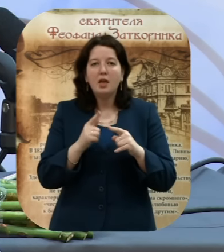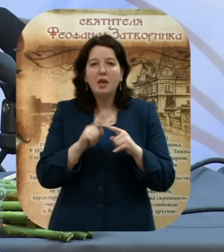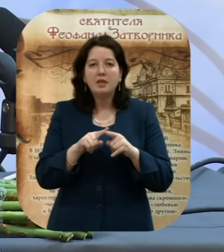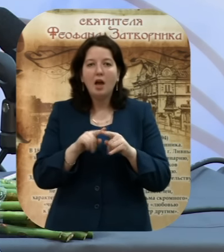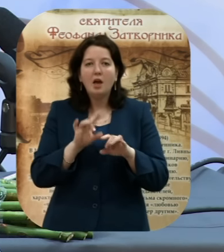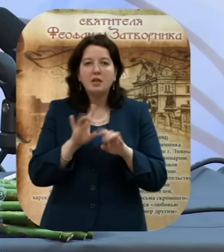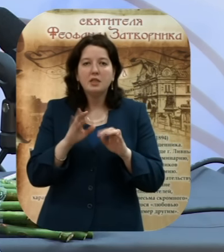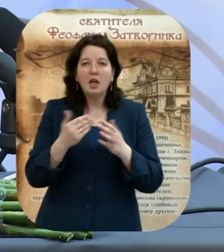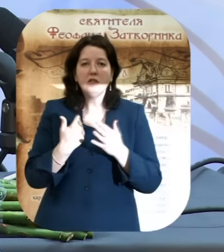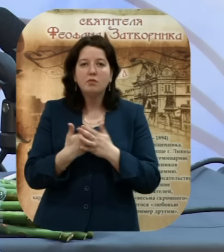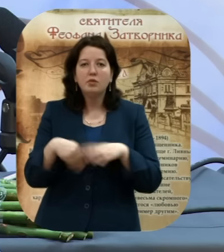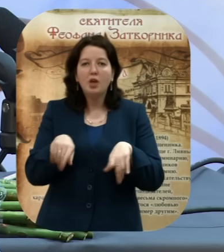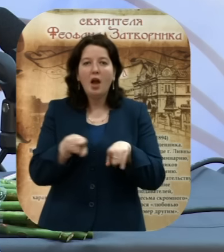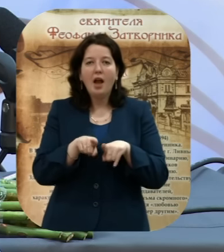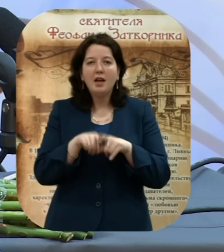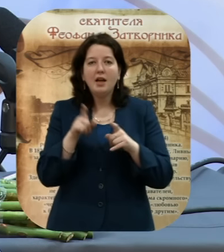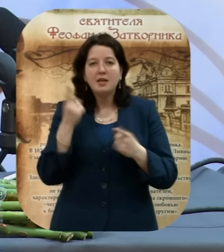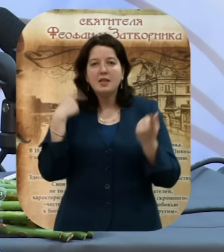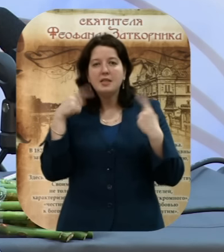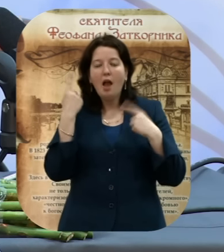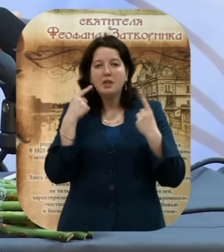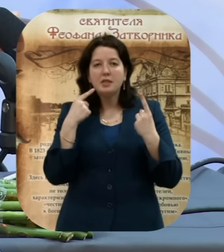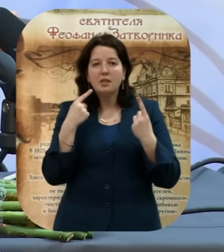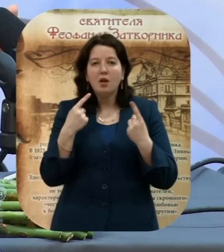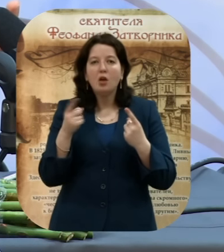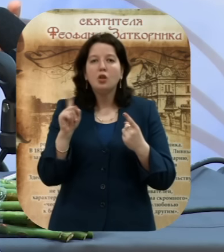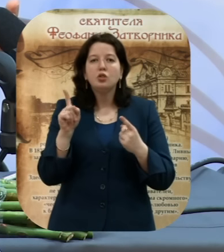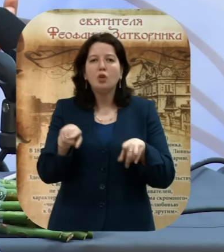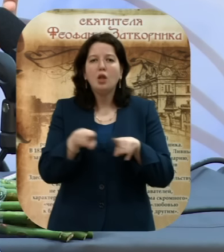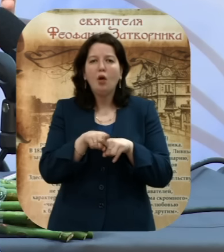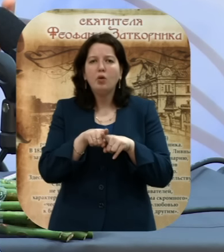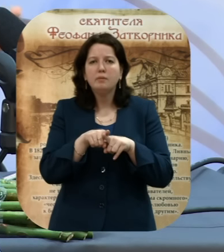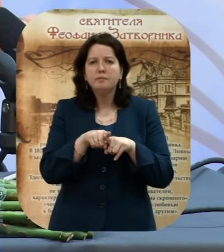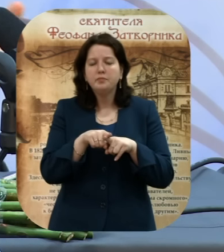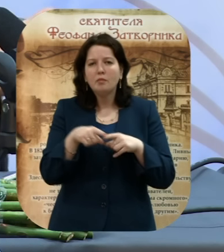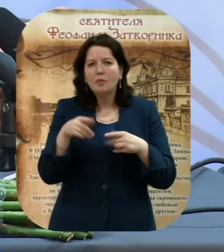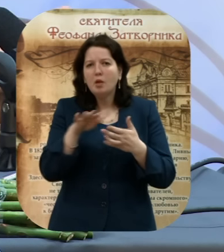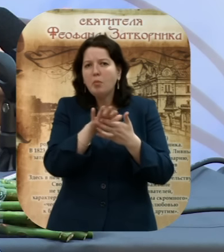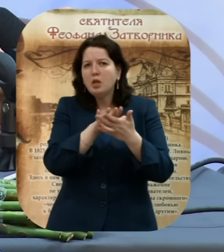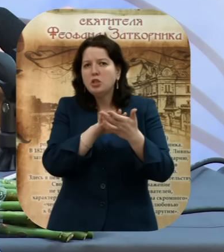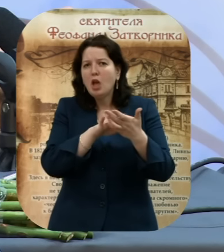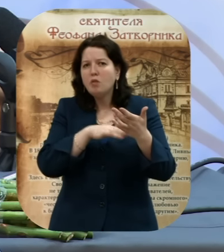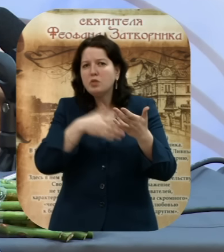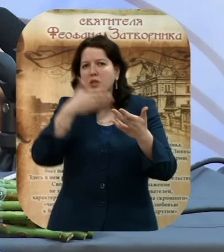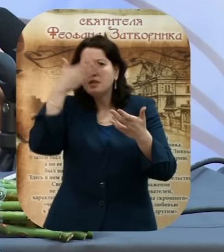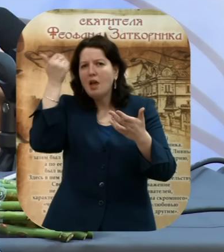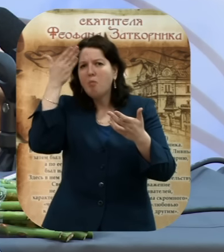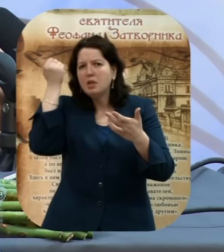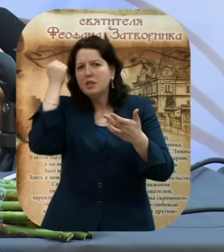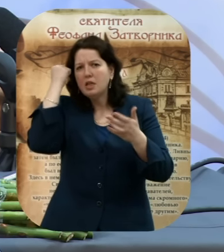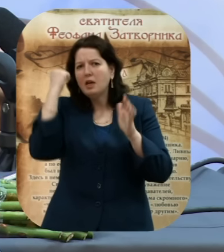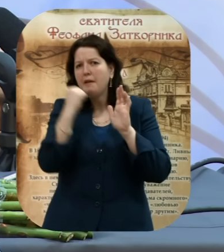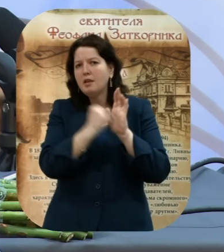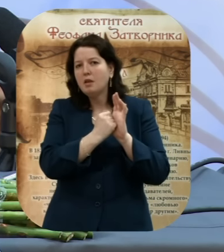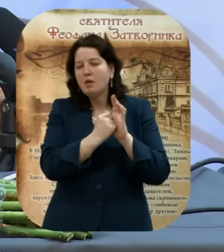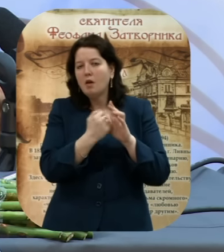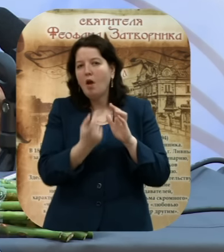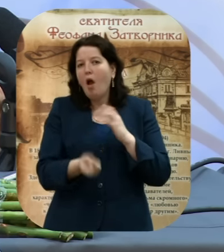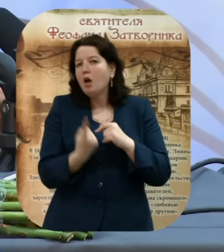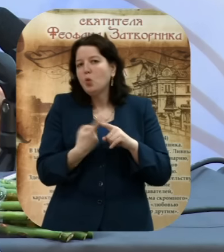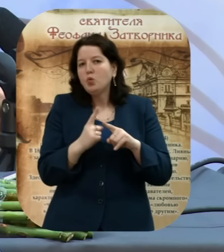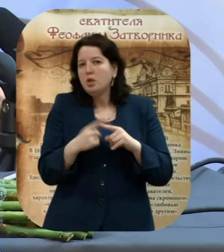сказок рассказывают, прям сказки настоящие. Прощаются забытые грехи. Откуда это взяли? Это